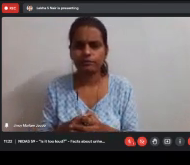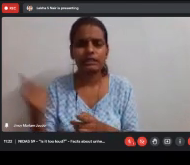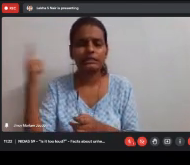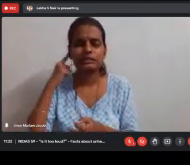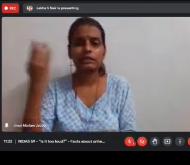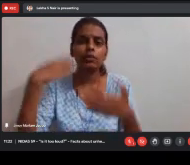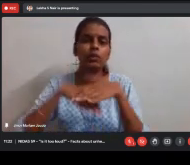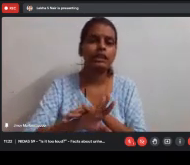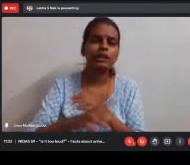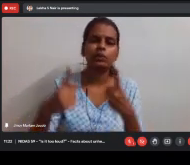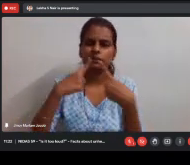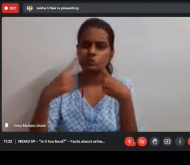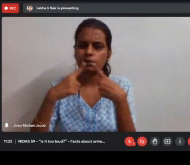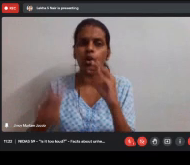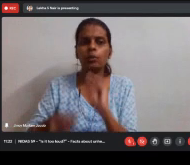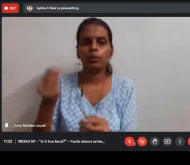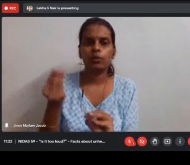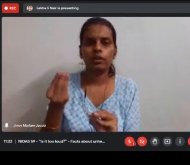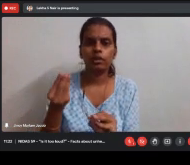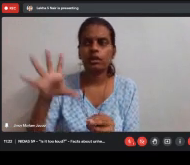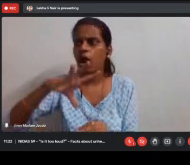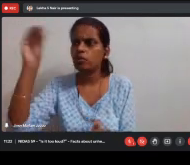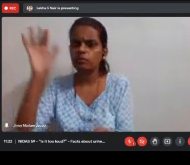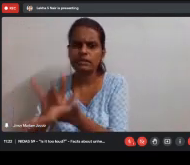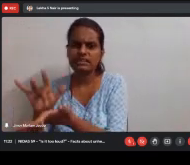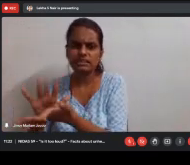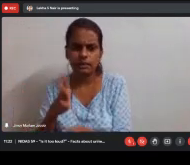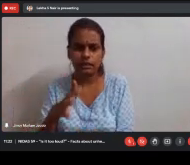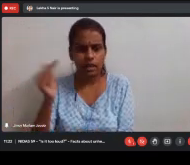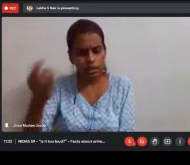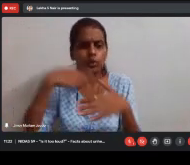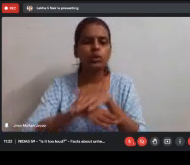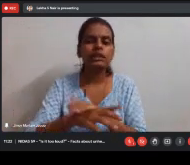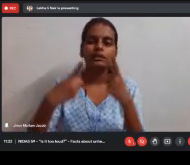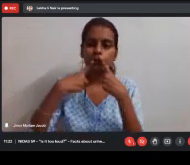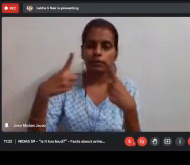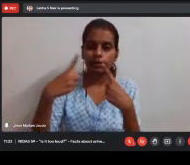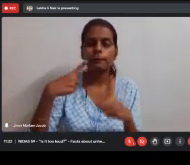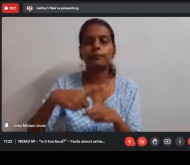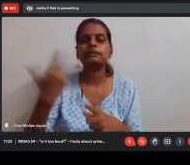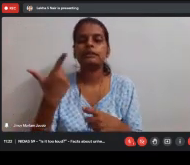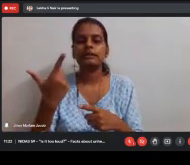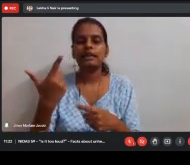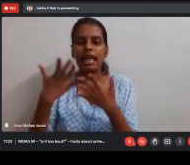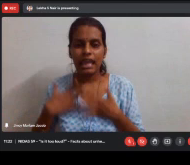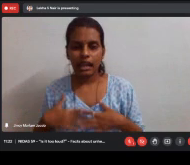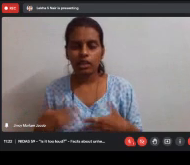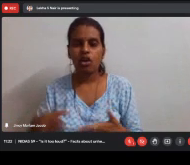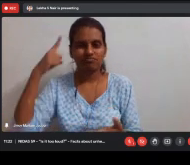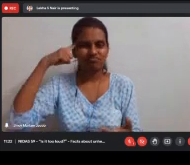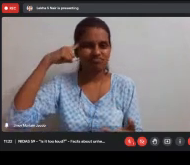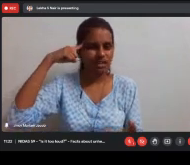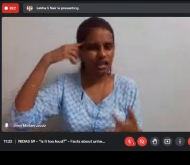അണുബാധയും ഉണ്ടാകുന്നതിനുള്ള സാഹചര്യങ്ങൾ റിപ്പോർട്ട് ചെയ്തിട്ടുണ്ട്. തുടർച്ചയായി ചെവിയിൽ ഉണ്ടാകുന്ന മൂളൽ ശബ്ദം അല്ലെങ്കിൽ ടിനൈറ്റിസ് എന്ന് പറയും.